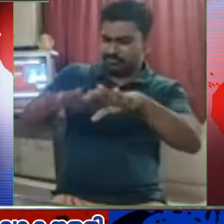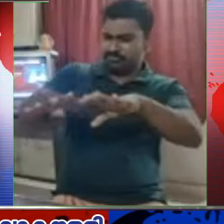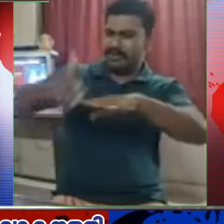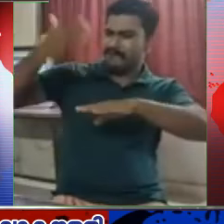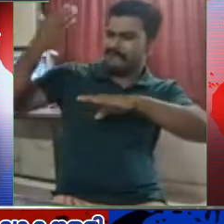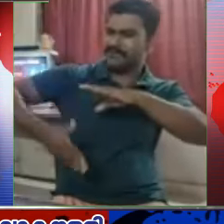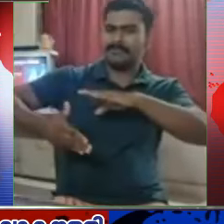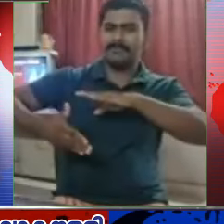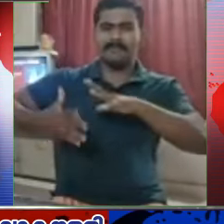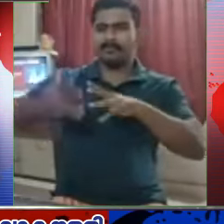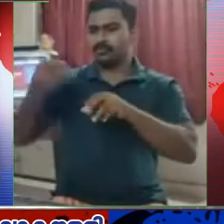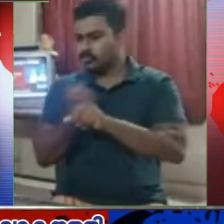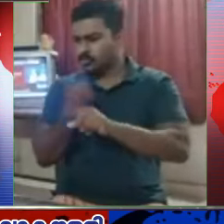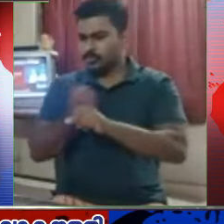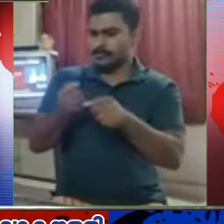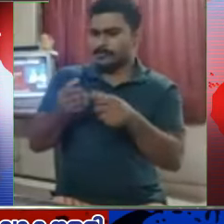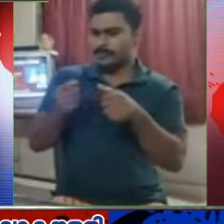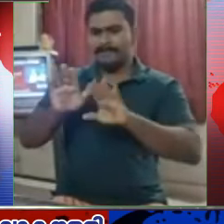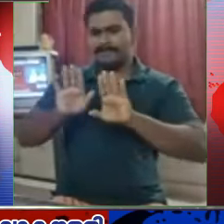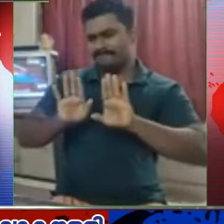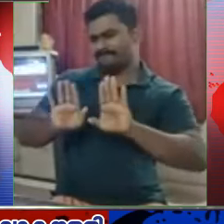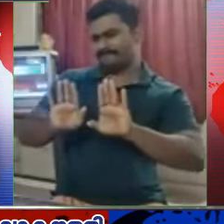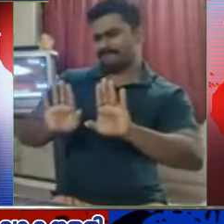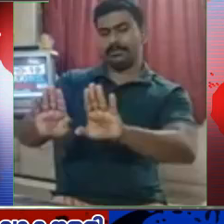ഈ സ്ഥിതിവിവരക്കണക്കുകൾ തെളിയിക്കുന്നത്